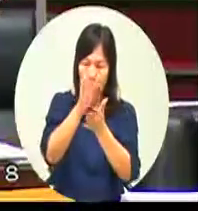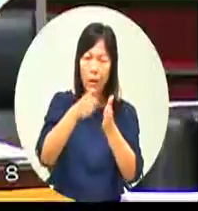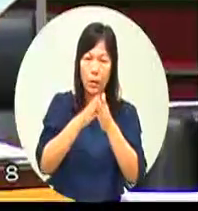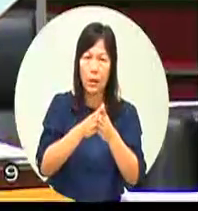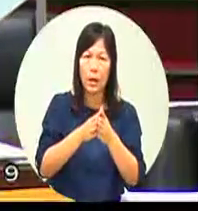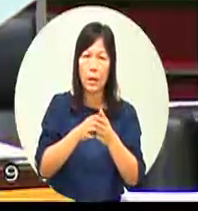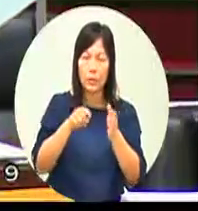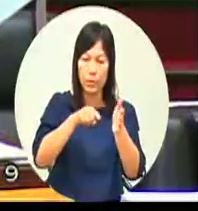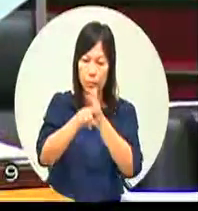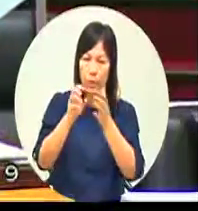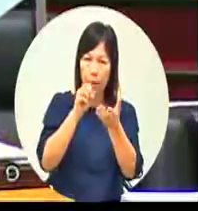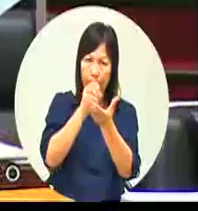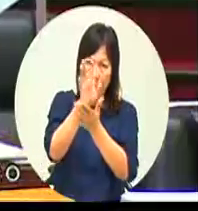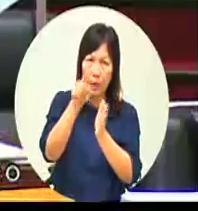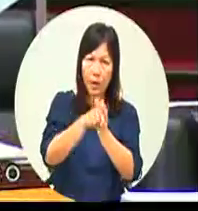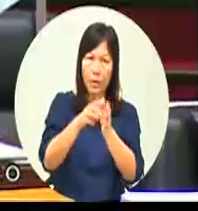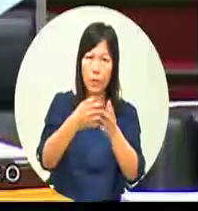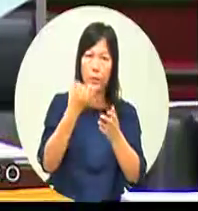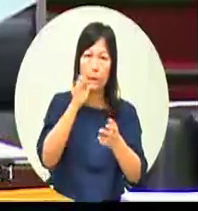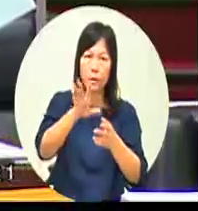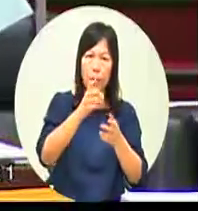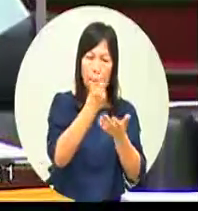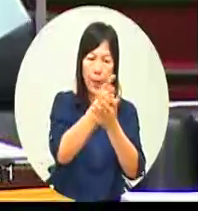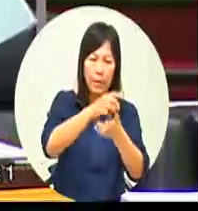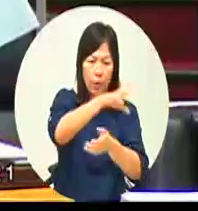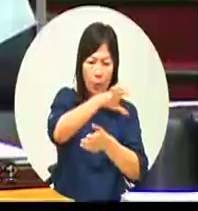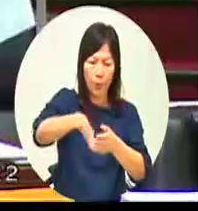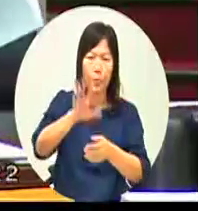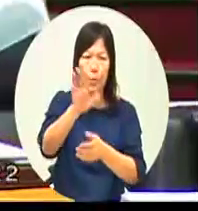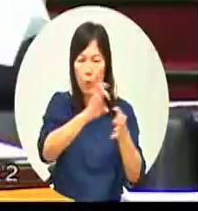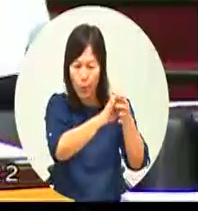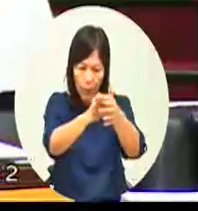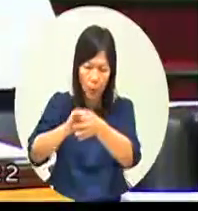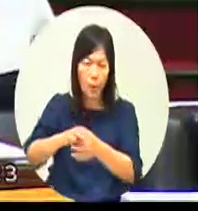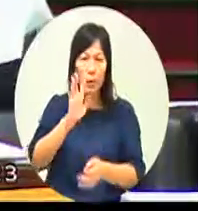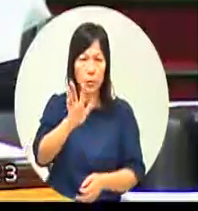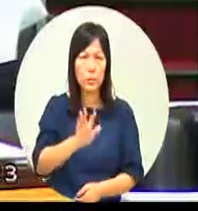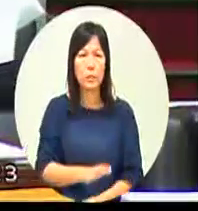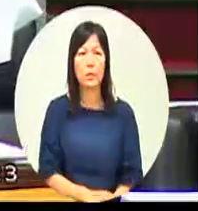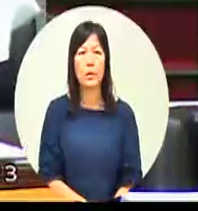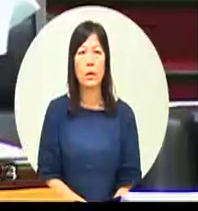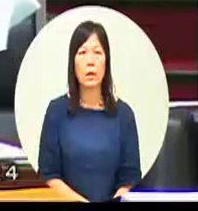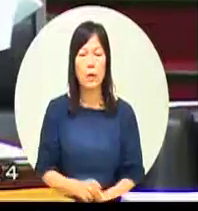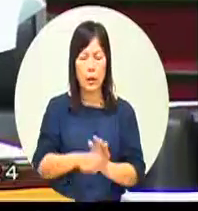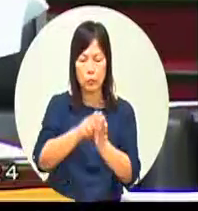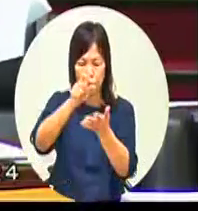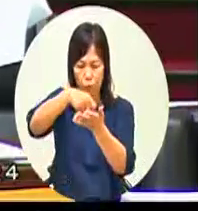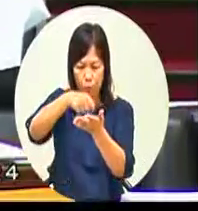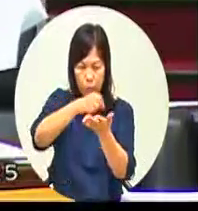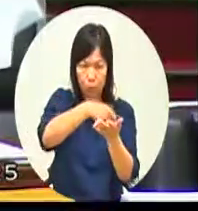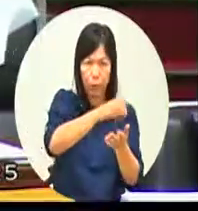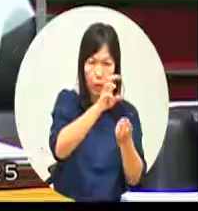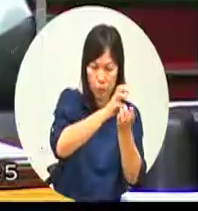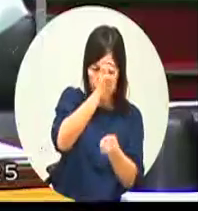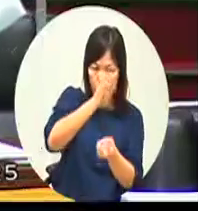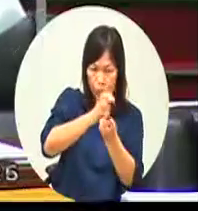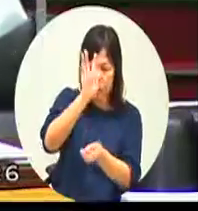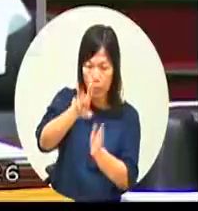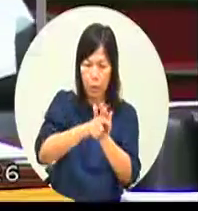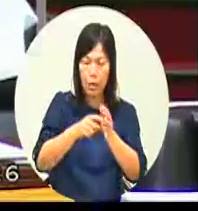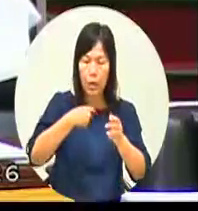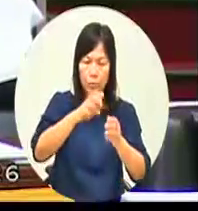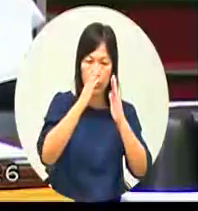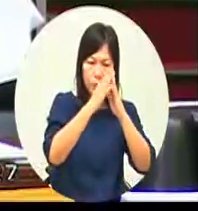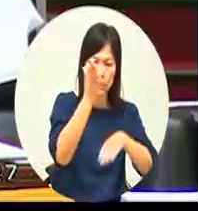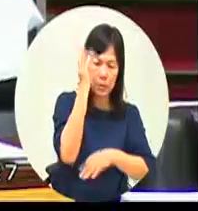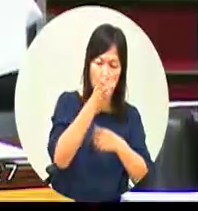他的专案报告已经跨到各个局处。而且很多其实都写得很详细，比如说他有到市政府去查